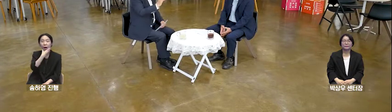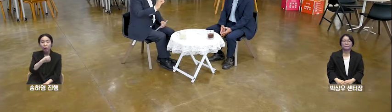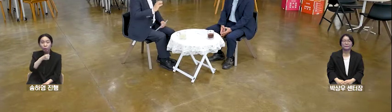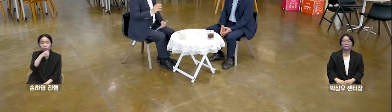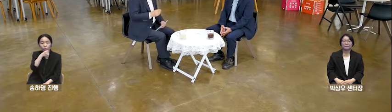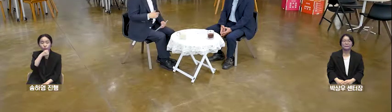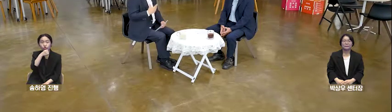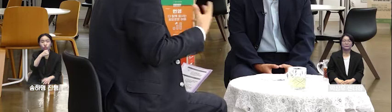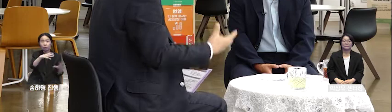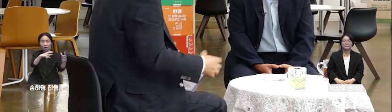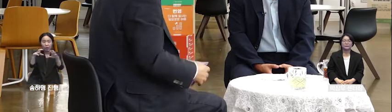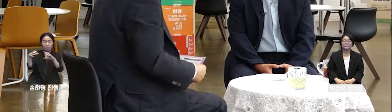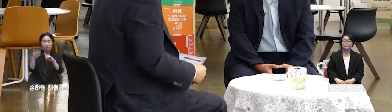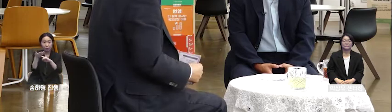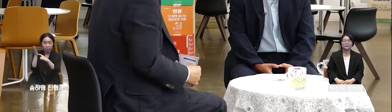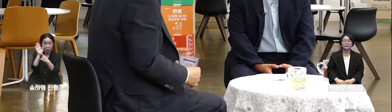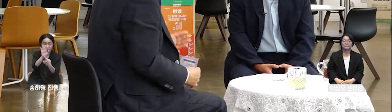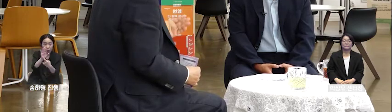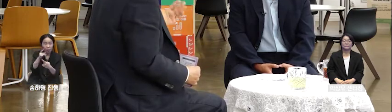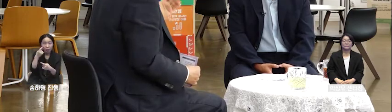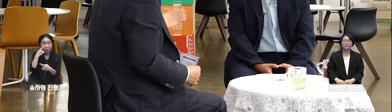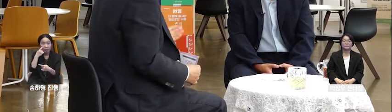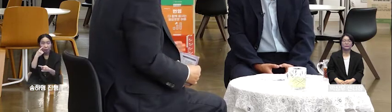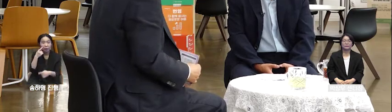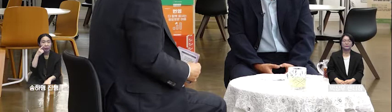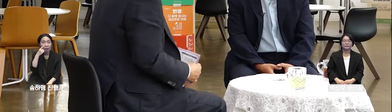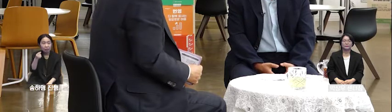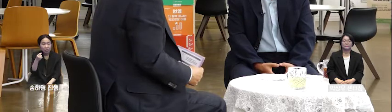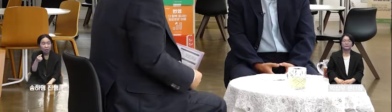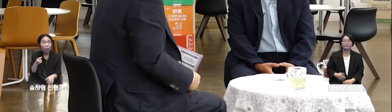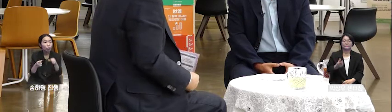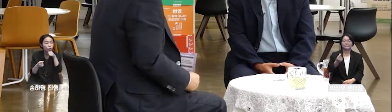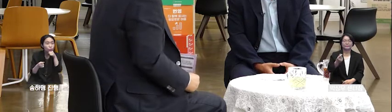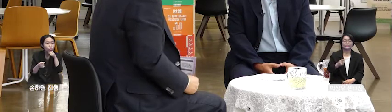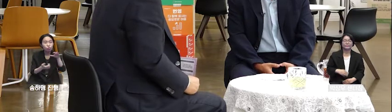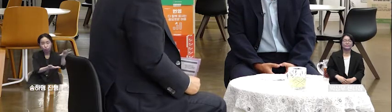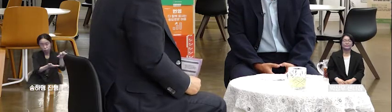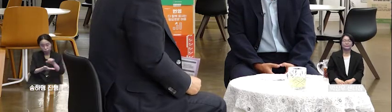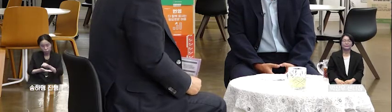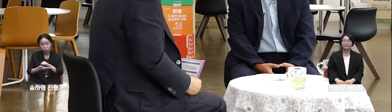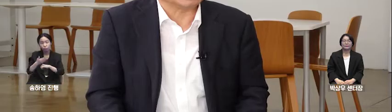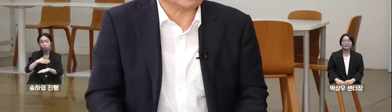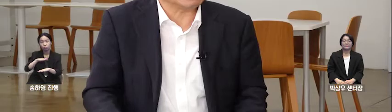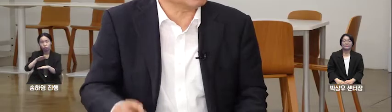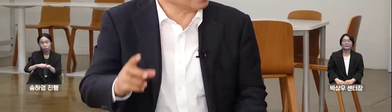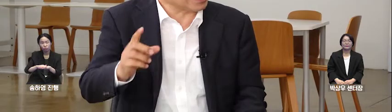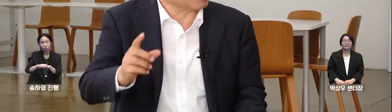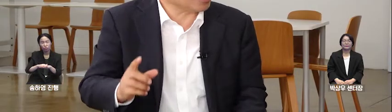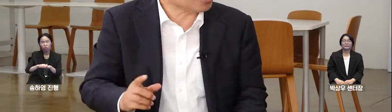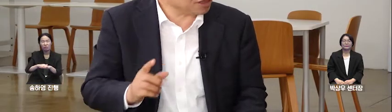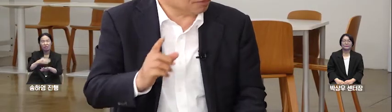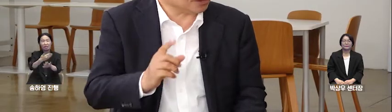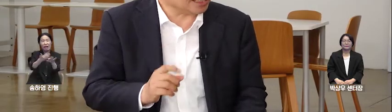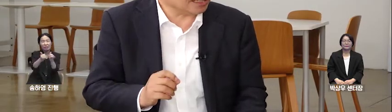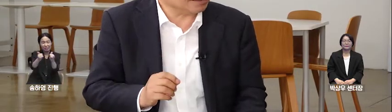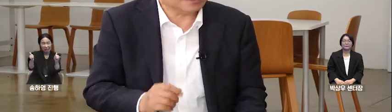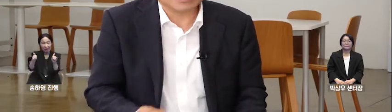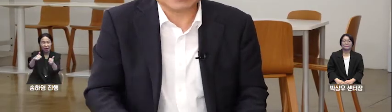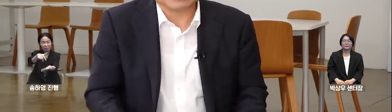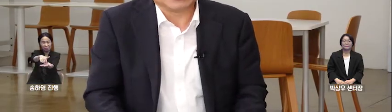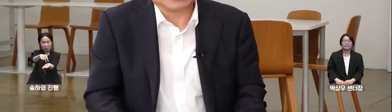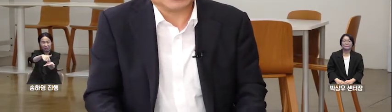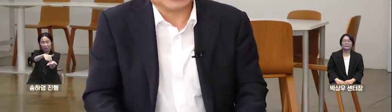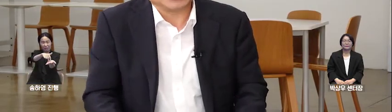그 지표도 뭐 참고할 만하고 또 일본의 지표도 참고할 만한데 근데 사실 그게 다 객관적 지표잖아요.